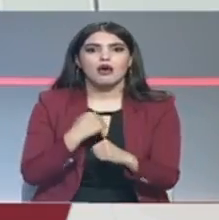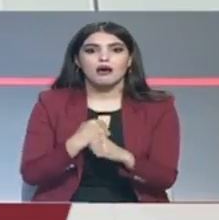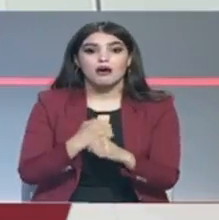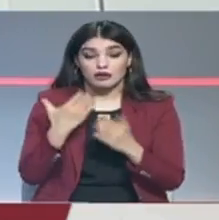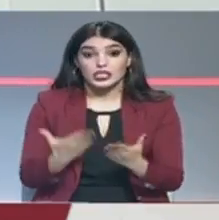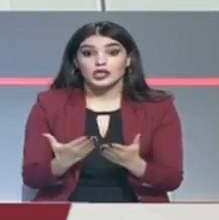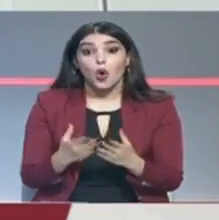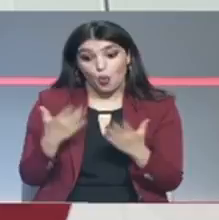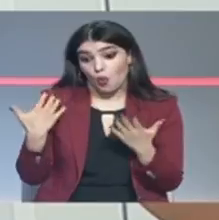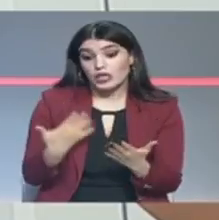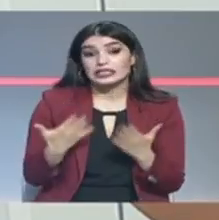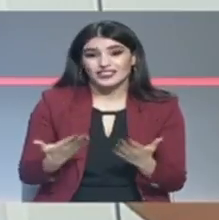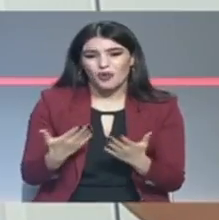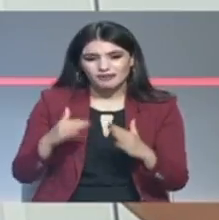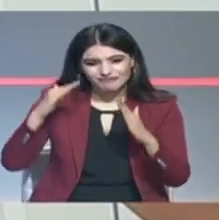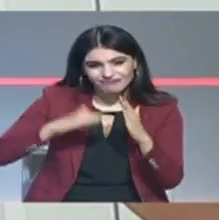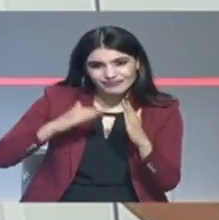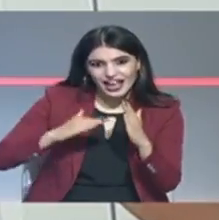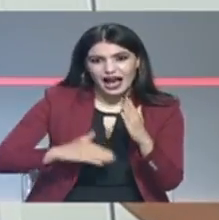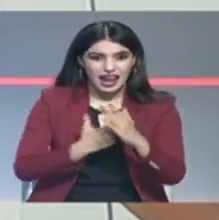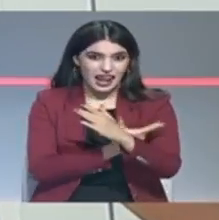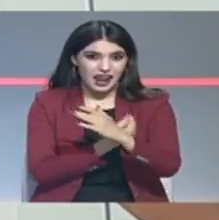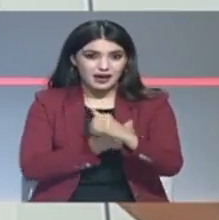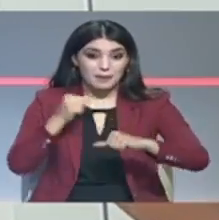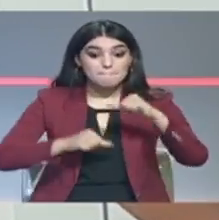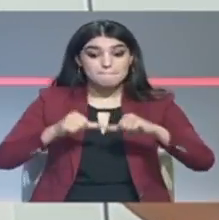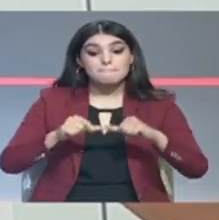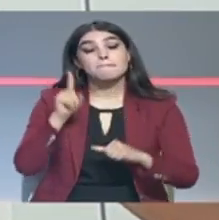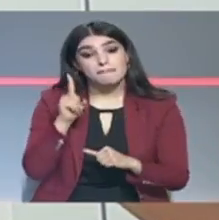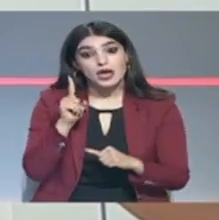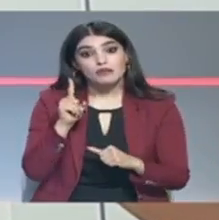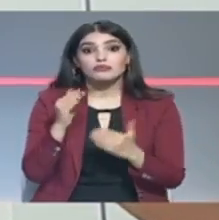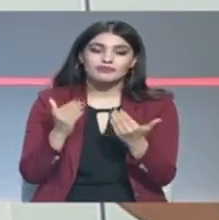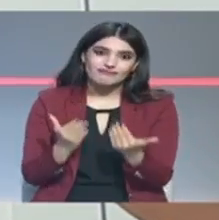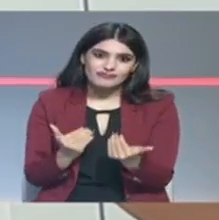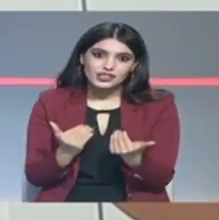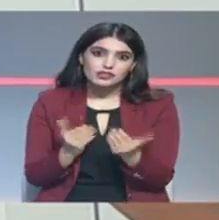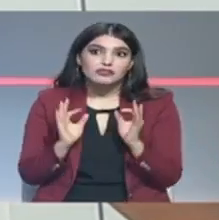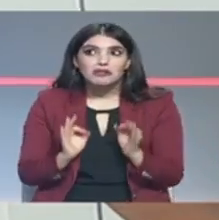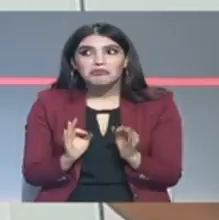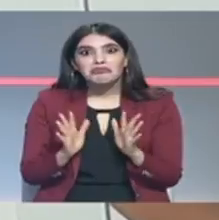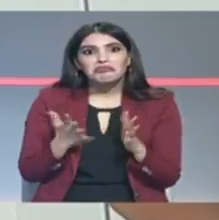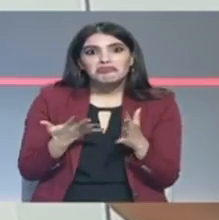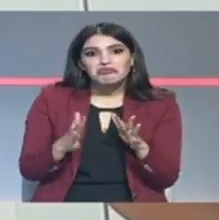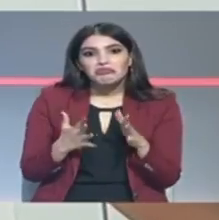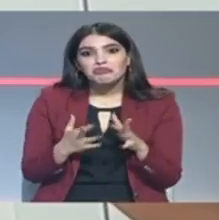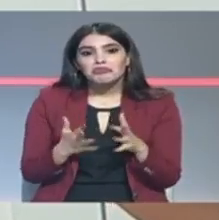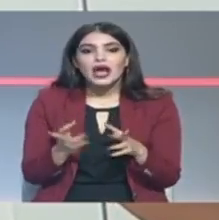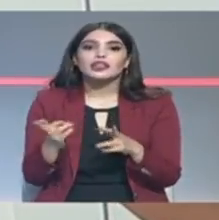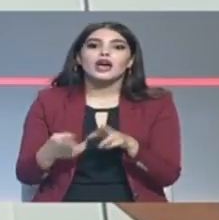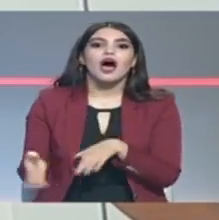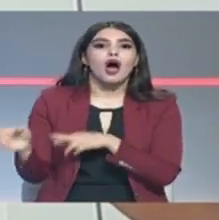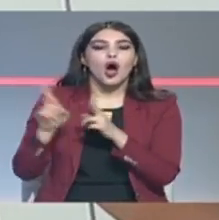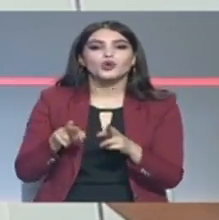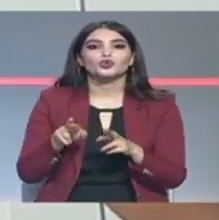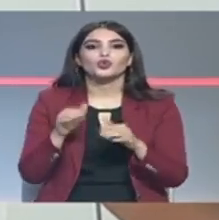صحيح ما اخذت شويه لكن منتظرين انه مش تعاود اه معناتها ال ال ال كانت يمشي على